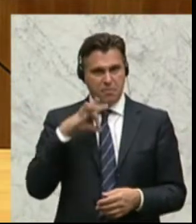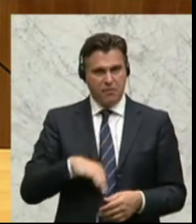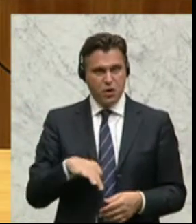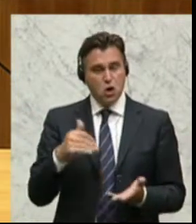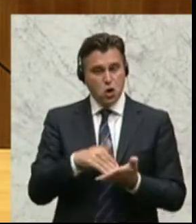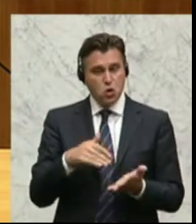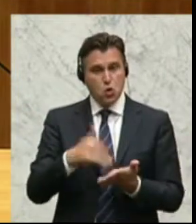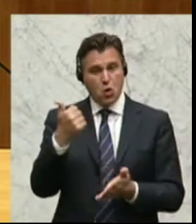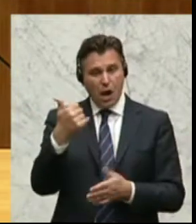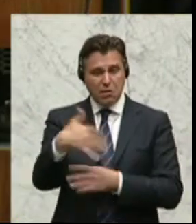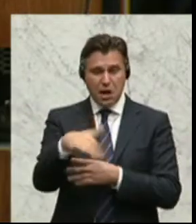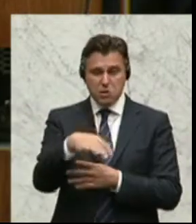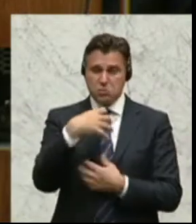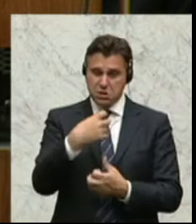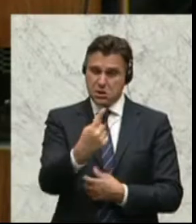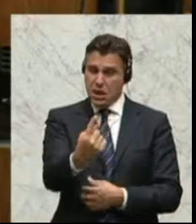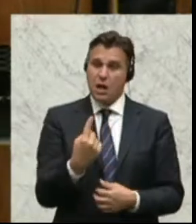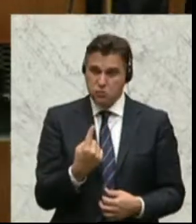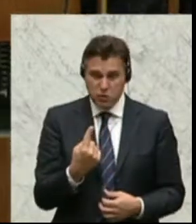der gesagt hat? Der hat gesagt,